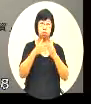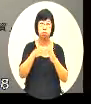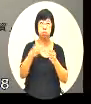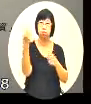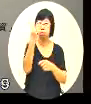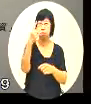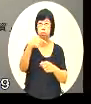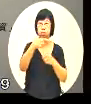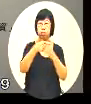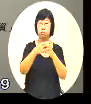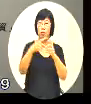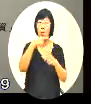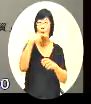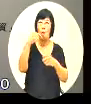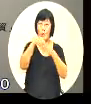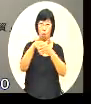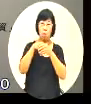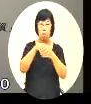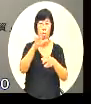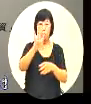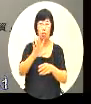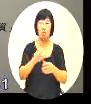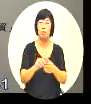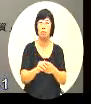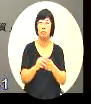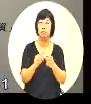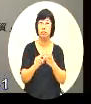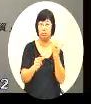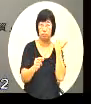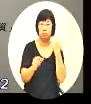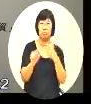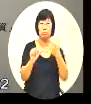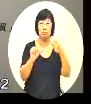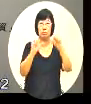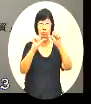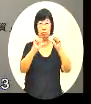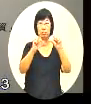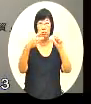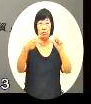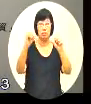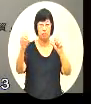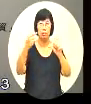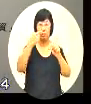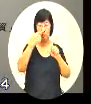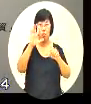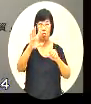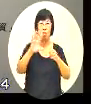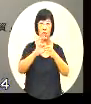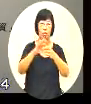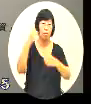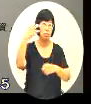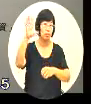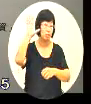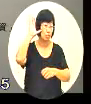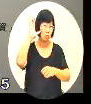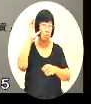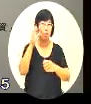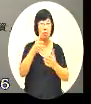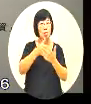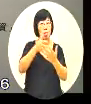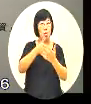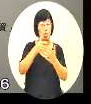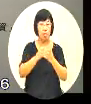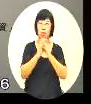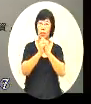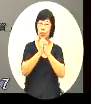什么上个礼拜520那个蔡英文总统就职，我也发了一个新闻稿，我说祝贺他就职总统。